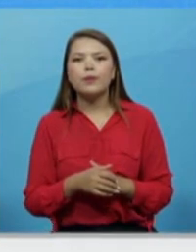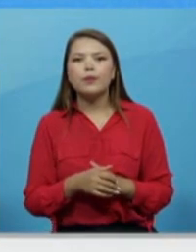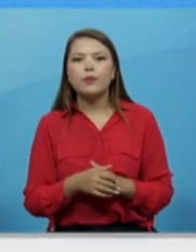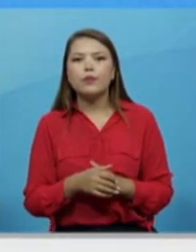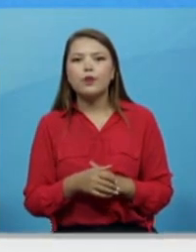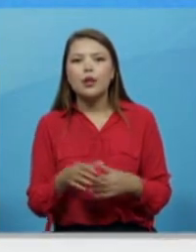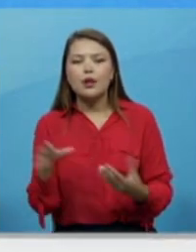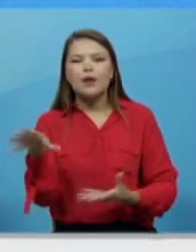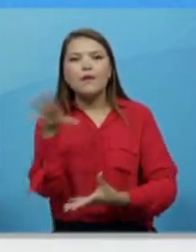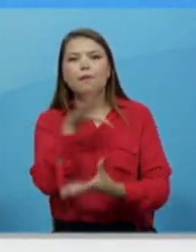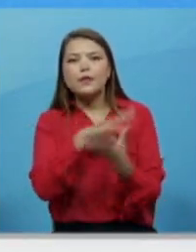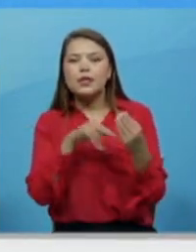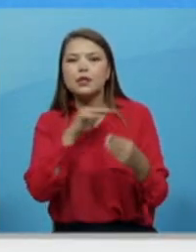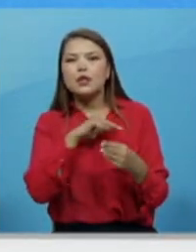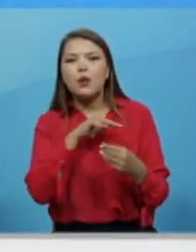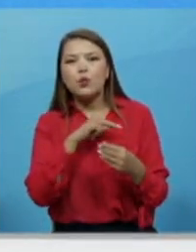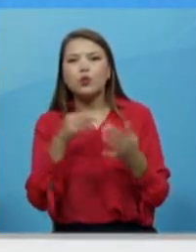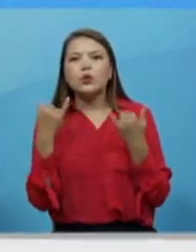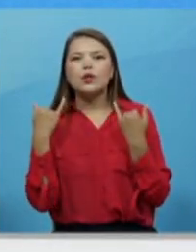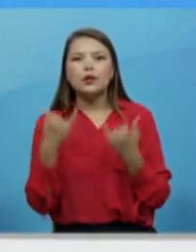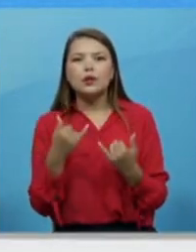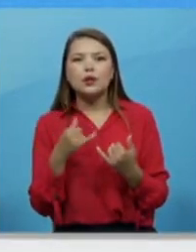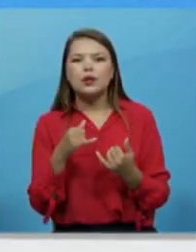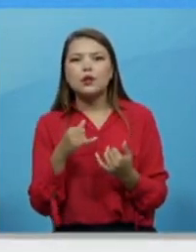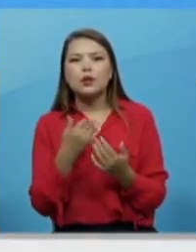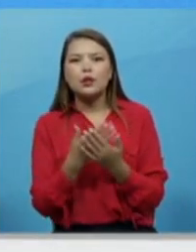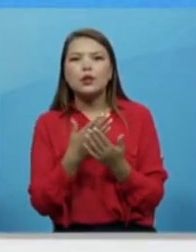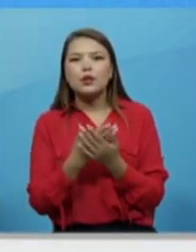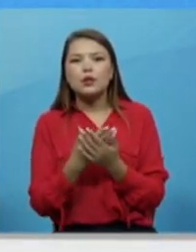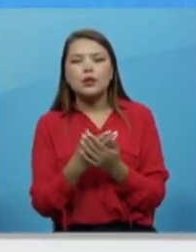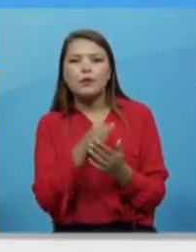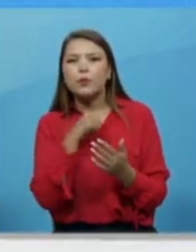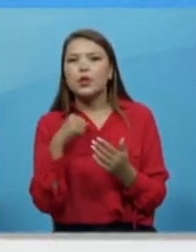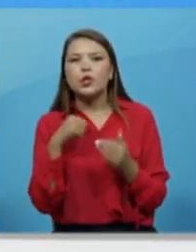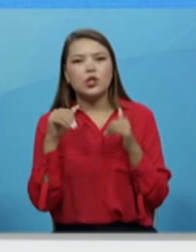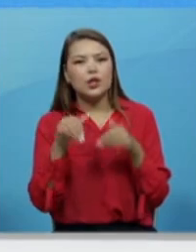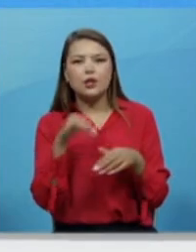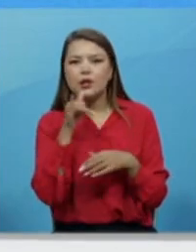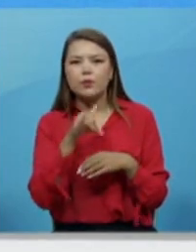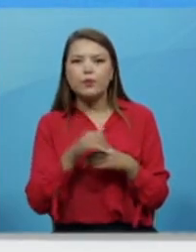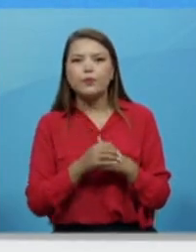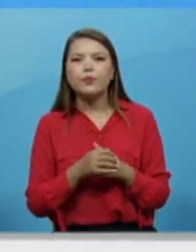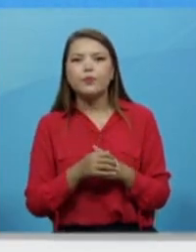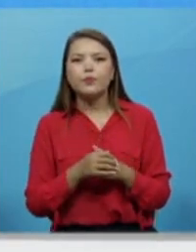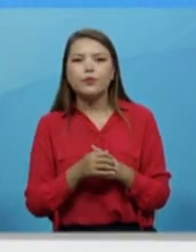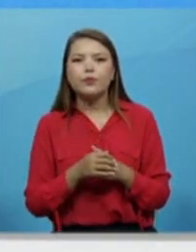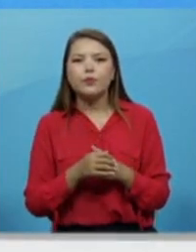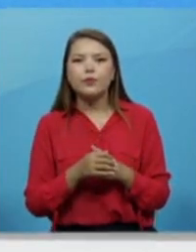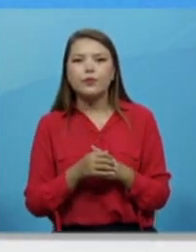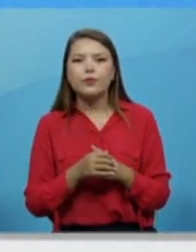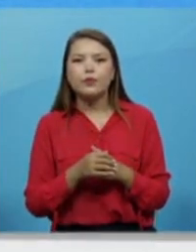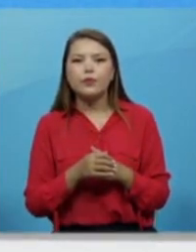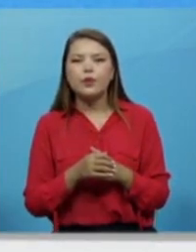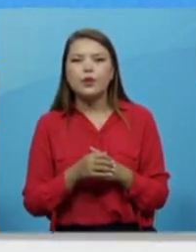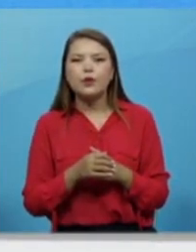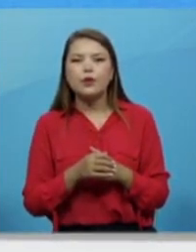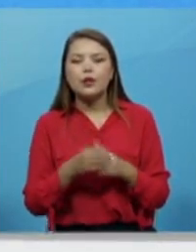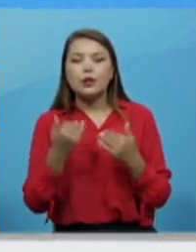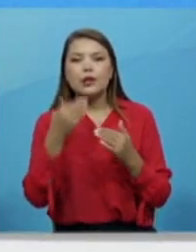Сіздің барлық жұмысшылар тек осы жерде болсын деген ол негізсіз. Себебін айтайын. Жаңа талабын